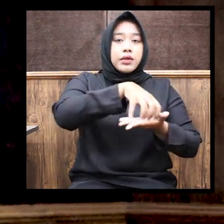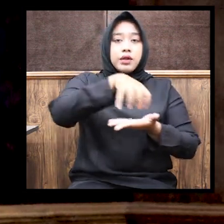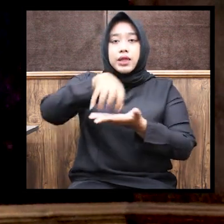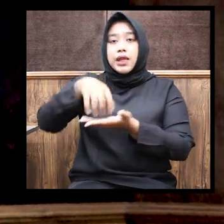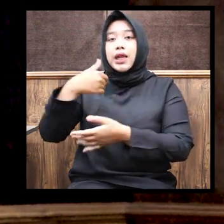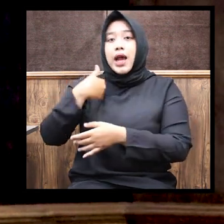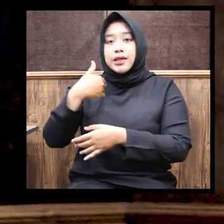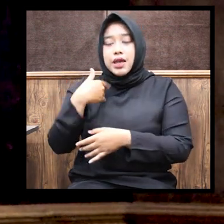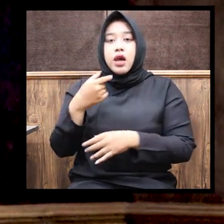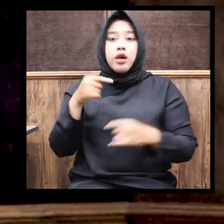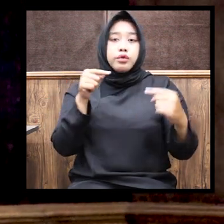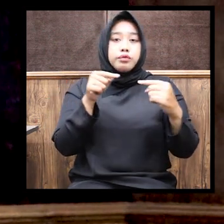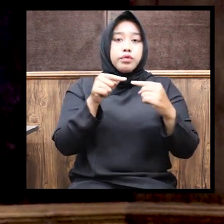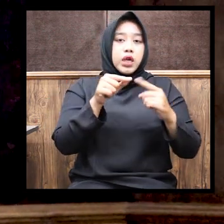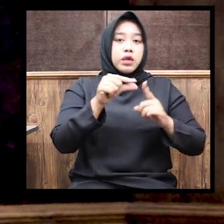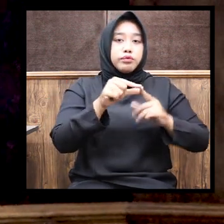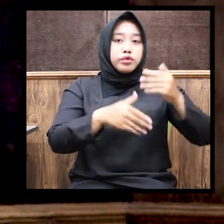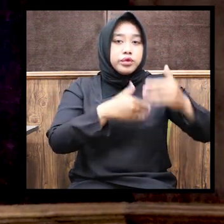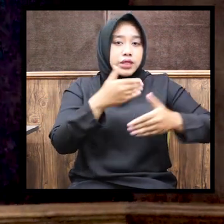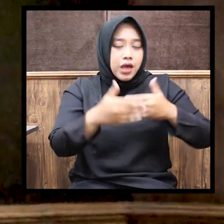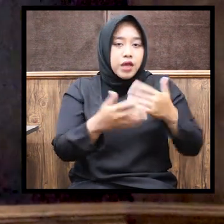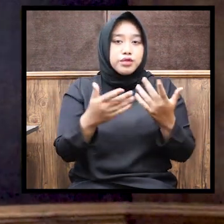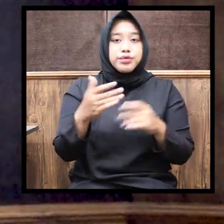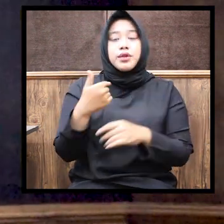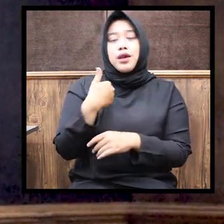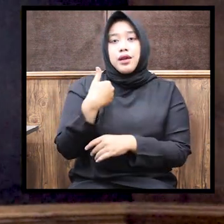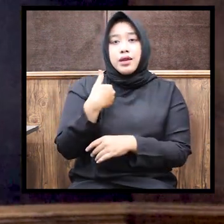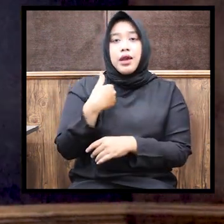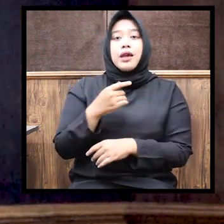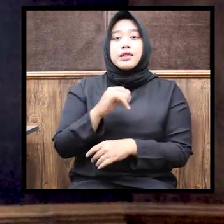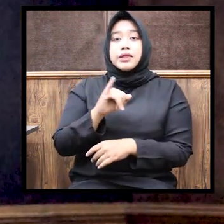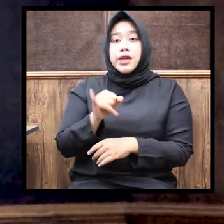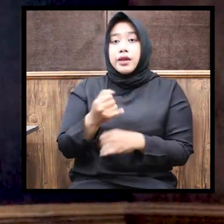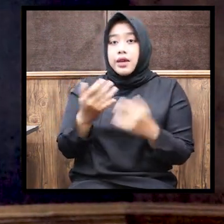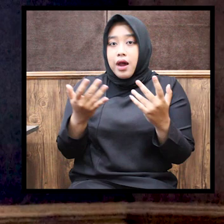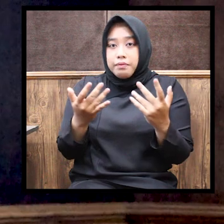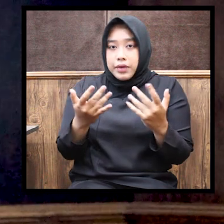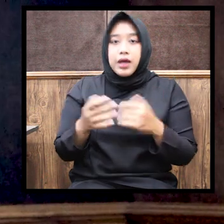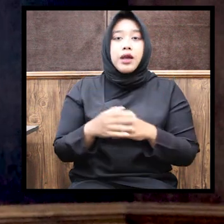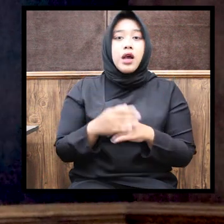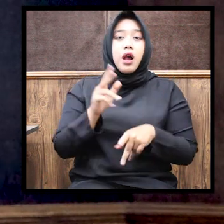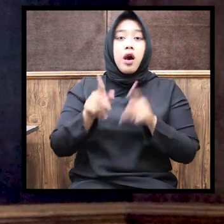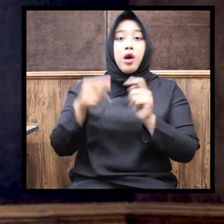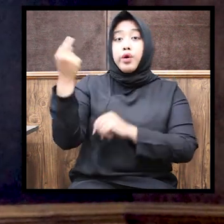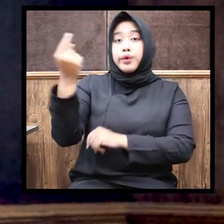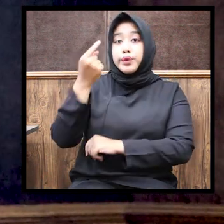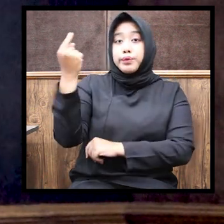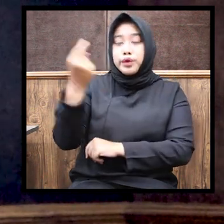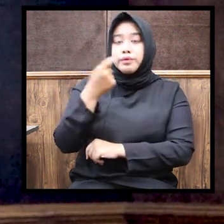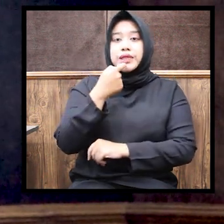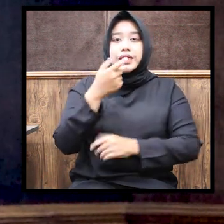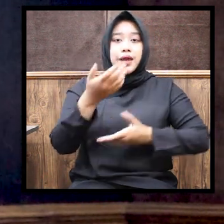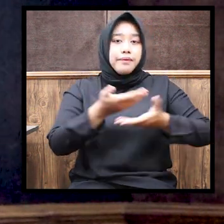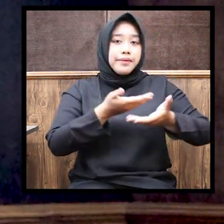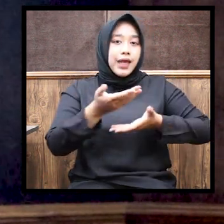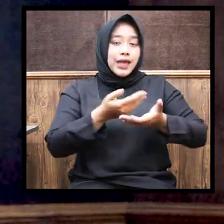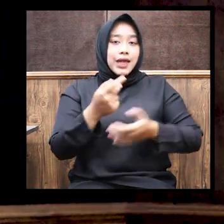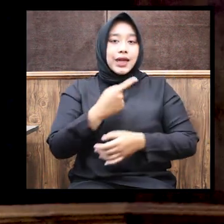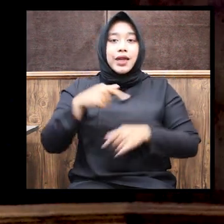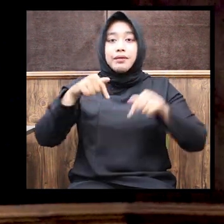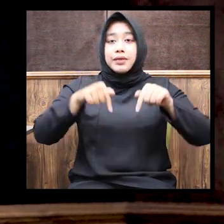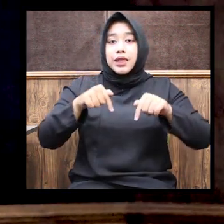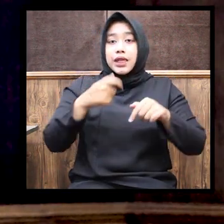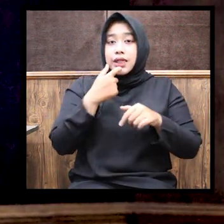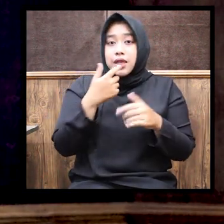ada di bagian hubungan industrialnya dengan perusahaan juga sudah ada Makanya secara umum pelayanan kami memang